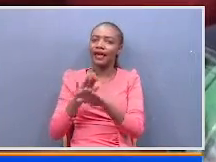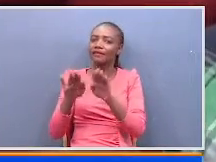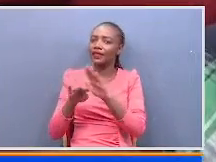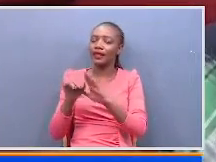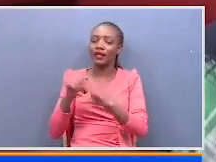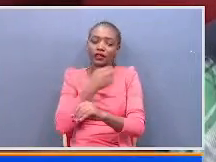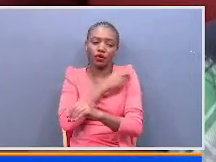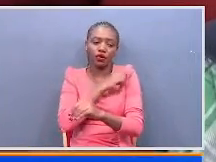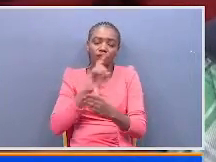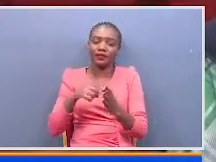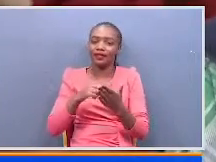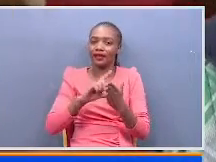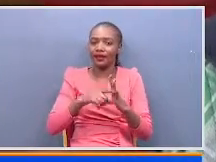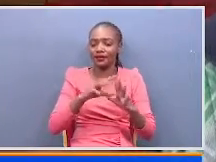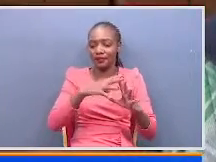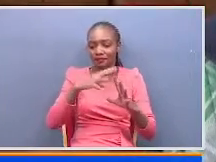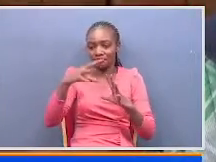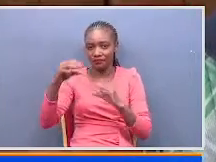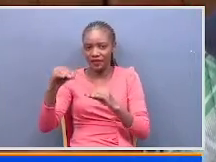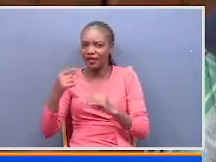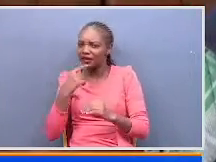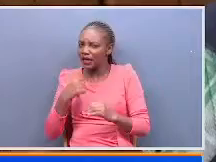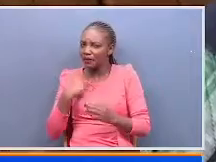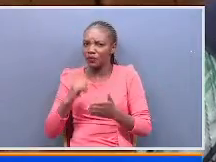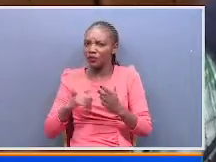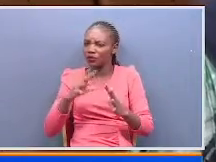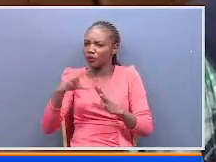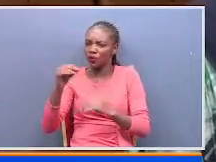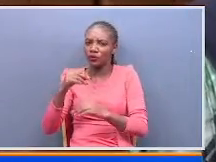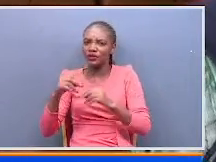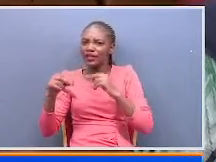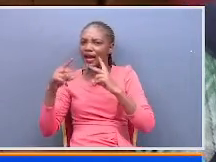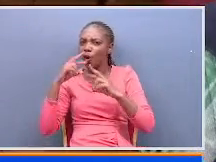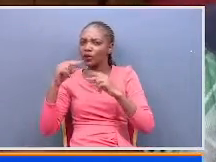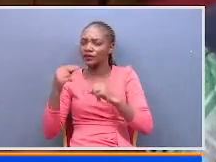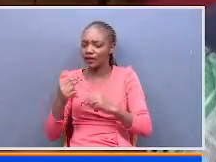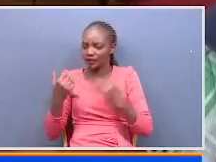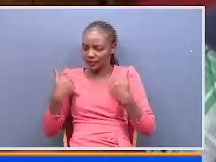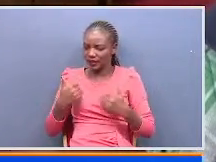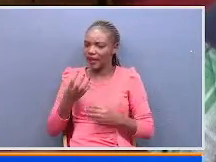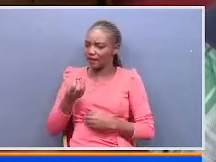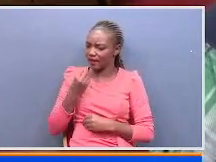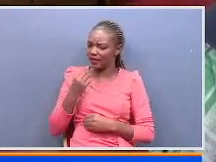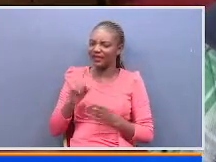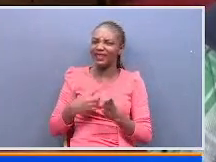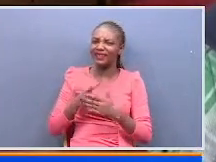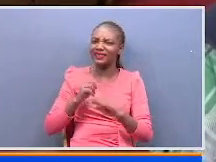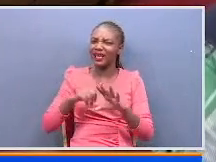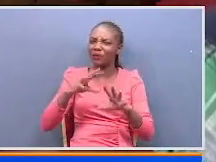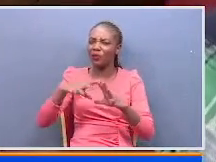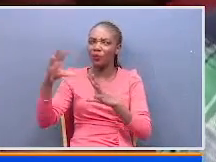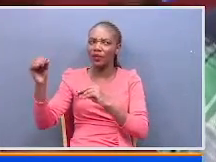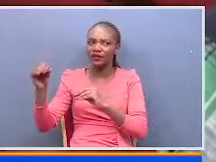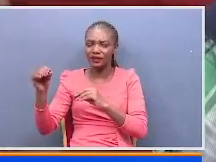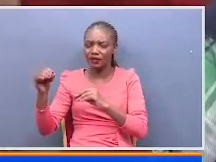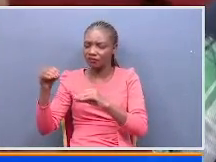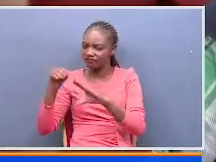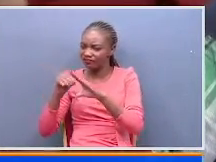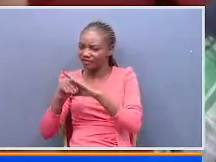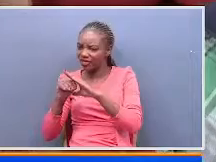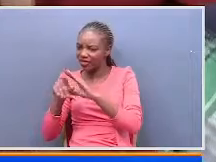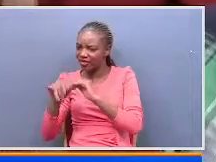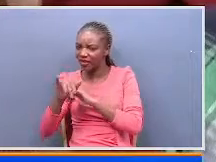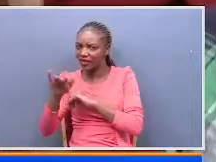hospitali tukatoka kwa gate. Akaniambia tuende kwa hoteli juu nikule nikienda. Kwenye tulienda, tukaenda tukaingia